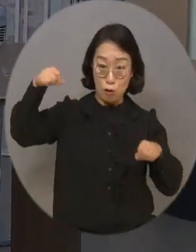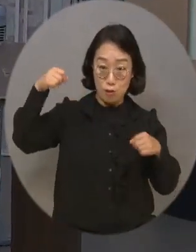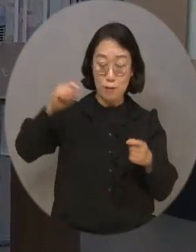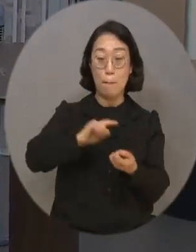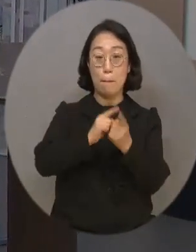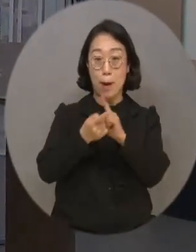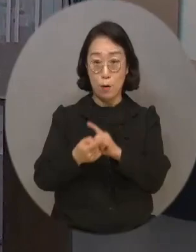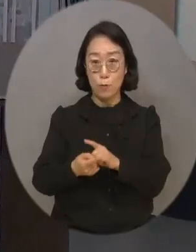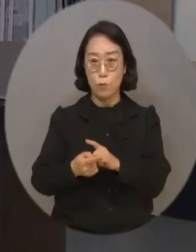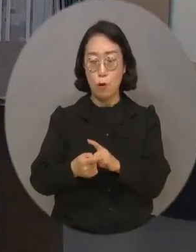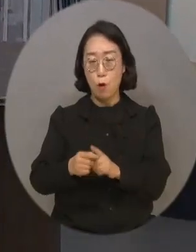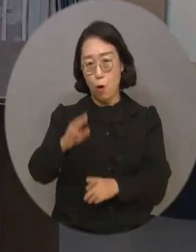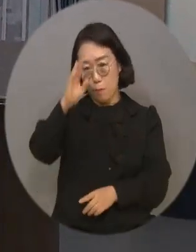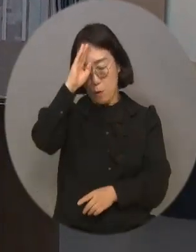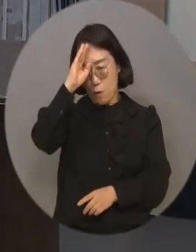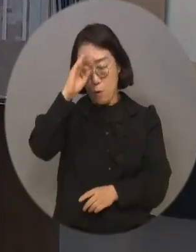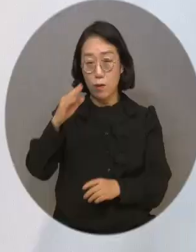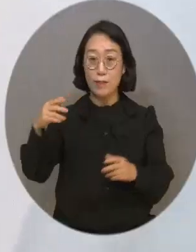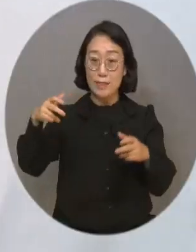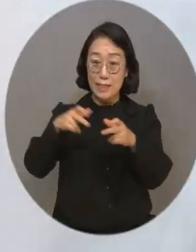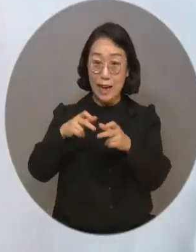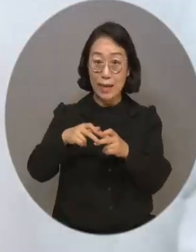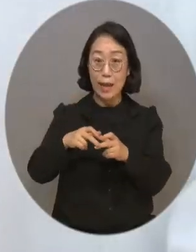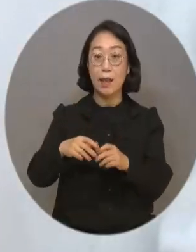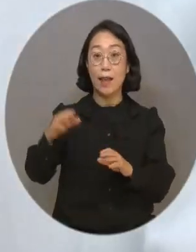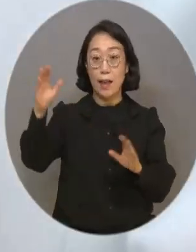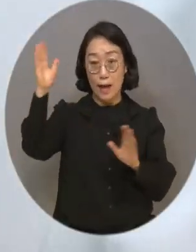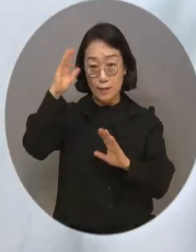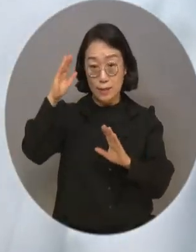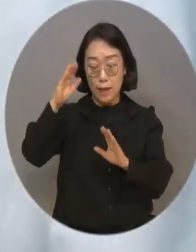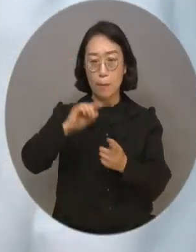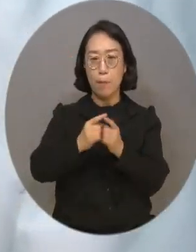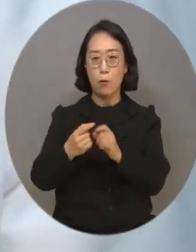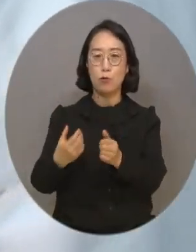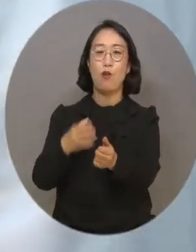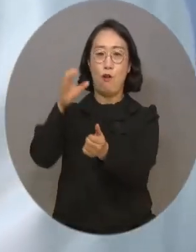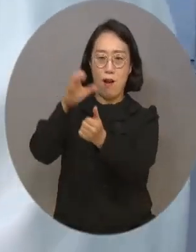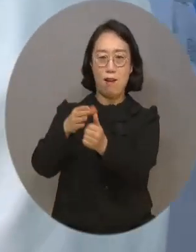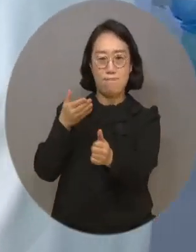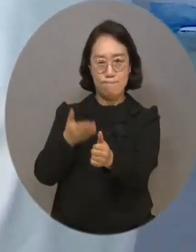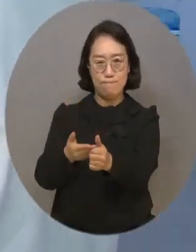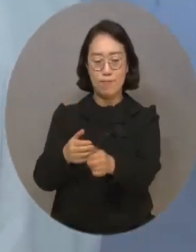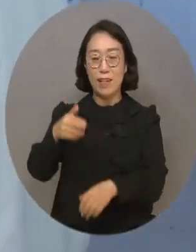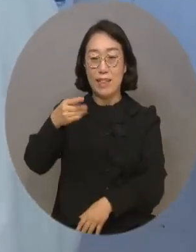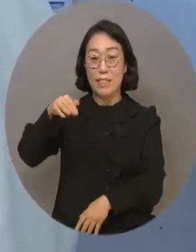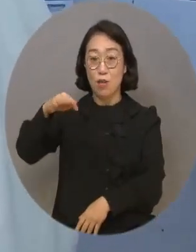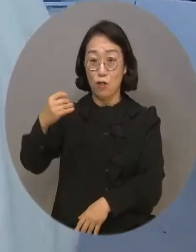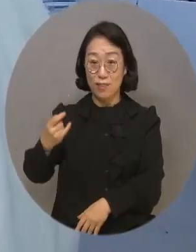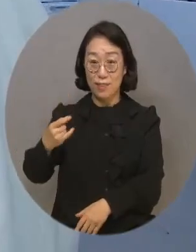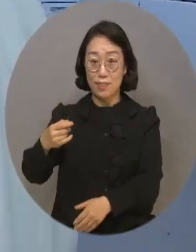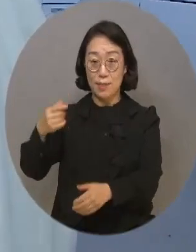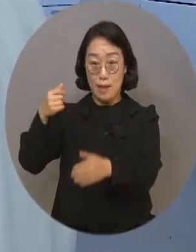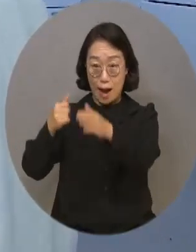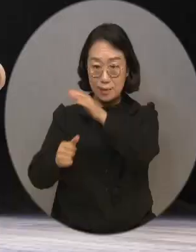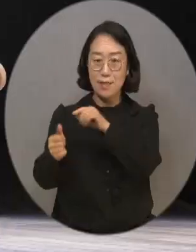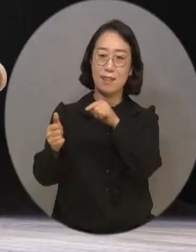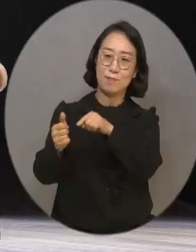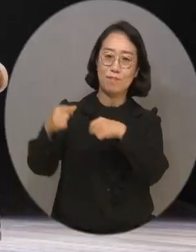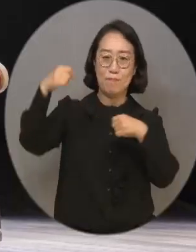뇌성마비 고등학생 이야기로 각색한 연극 티네이지 딕. 하지성 배우는 주인공 리처드 글로스터 역을